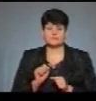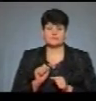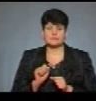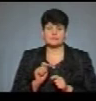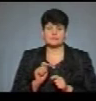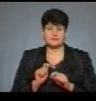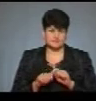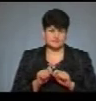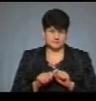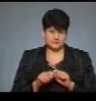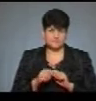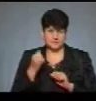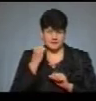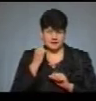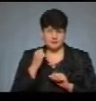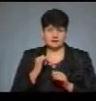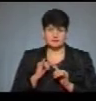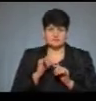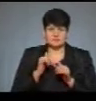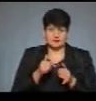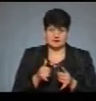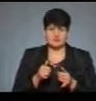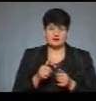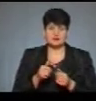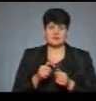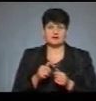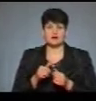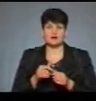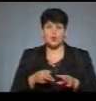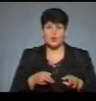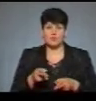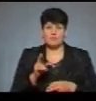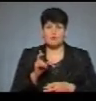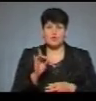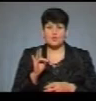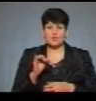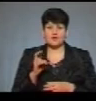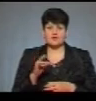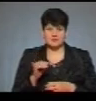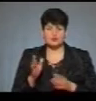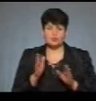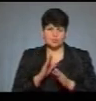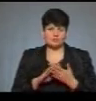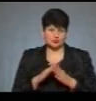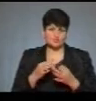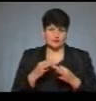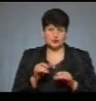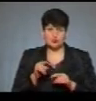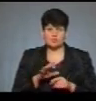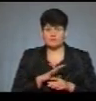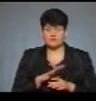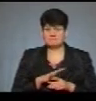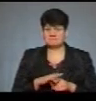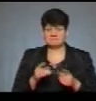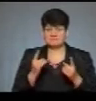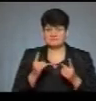тестового, якщо пам'ятаєте, ми заливали тоді ковзанку на бруківку без заморозки, тоді погодні умови дозволяли. І тоді був дуже великий хайп на